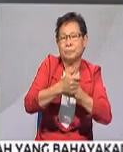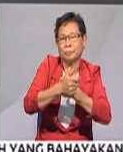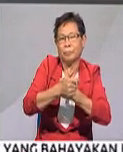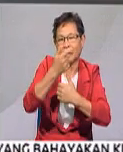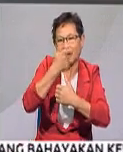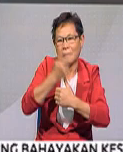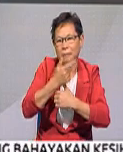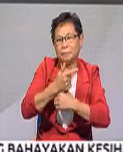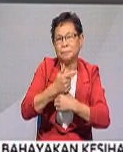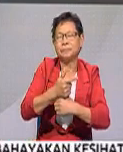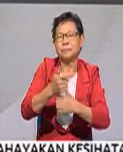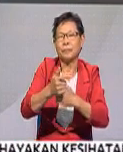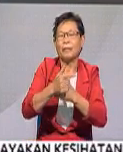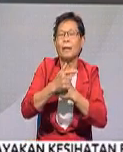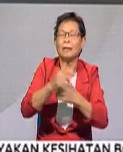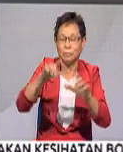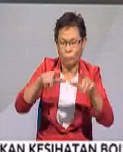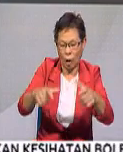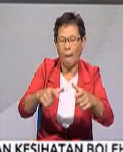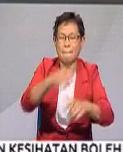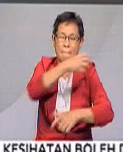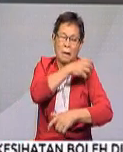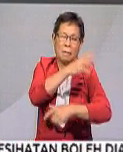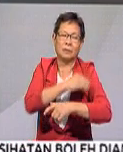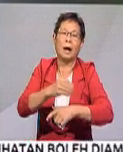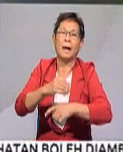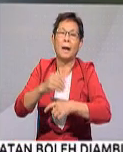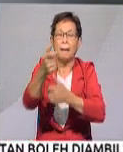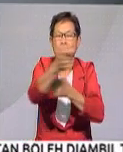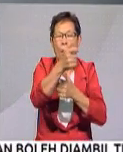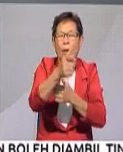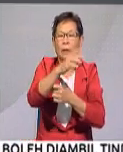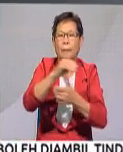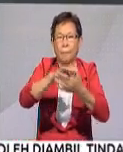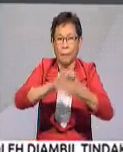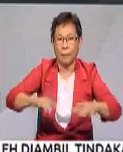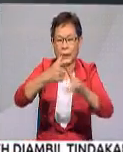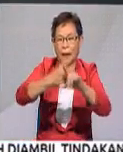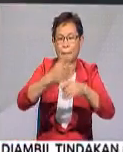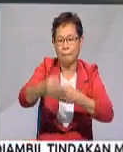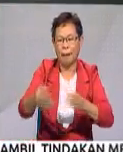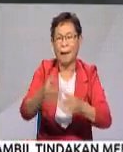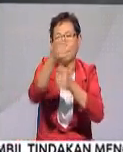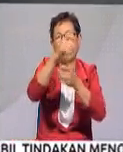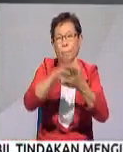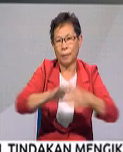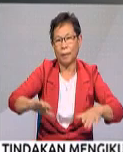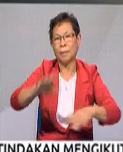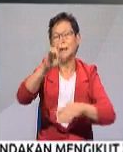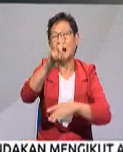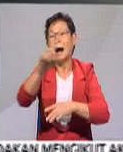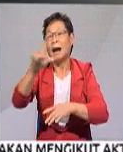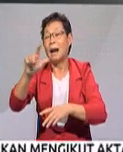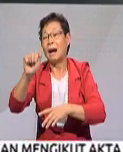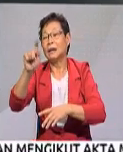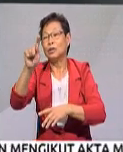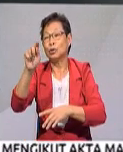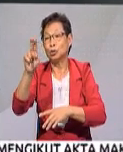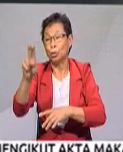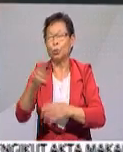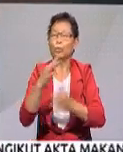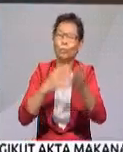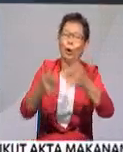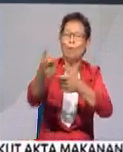Fordeco Construction. Sepasukan pegawai dan anggota bomba dan penyelamat dari Balai Bomba dan Penyelamat Lahad Datu berjaya